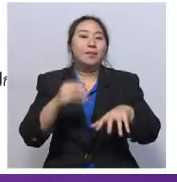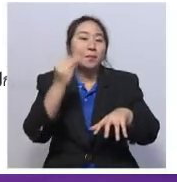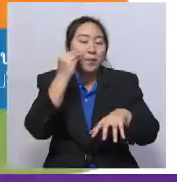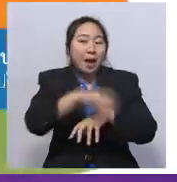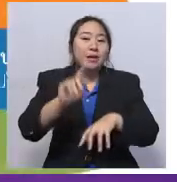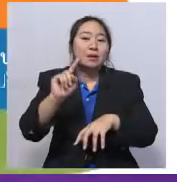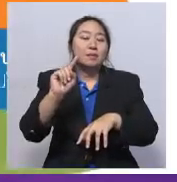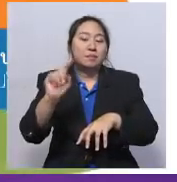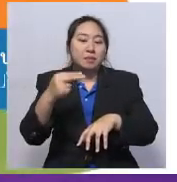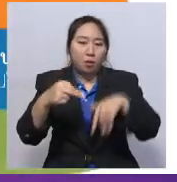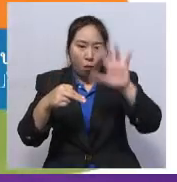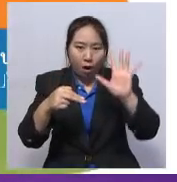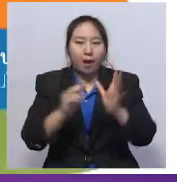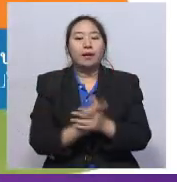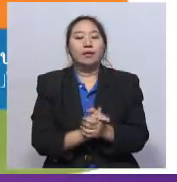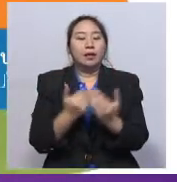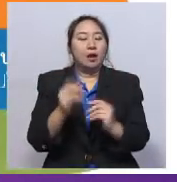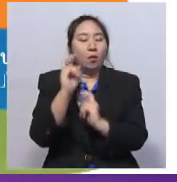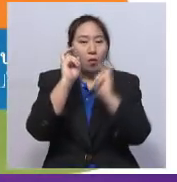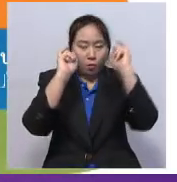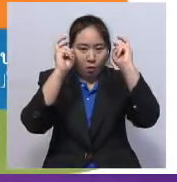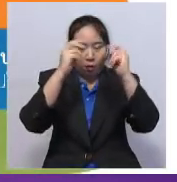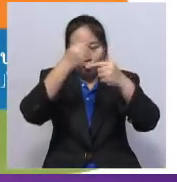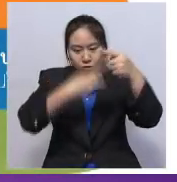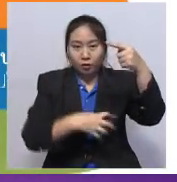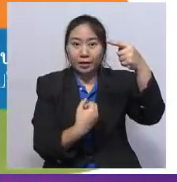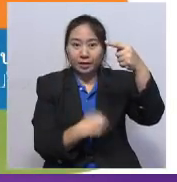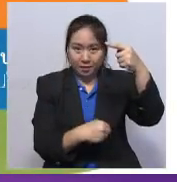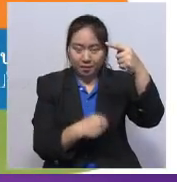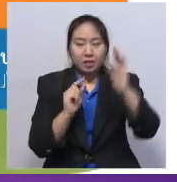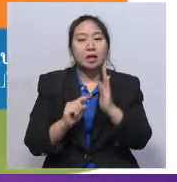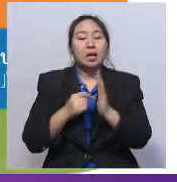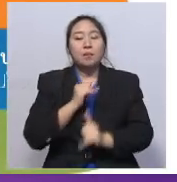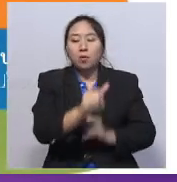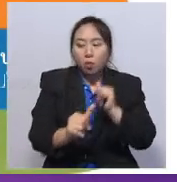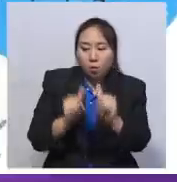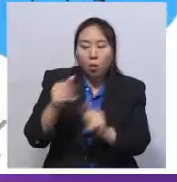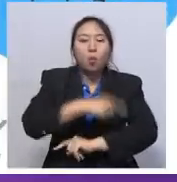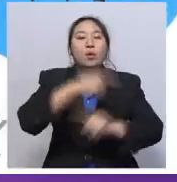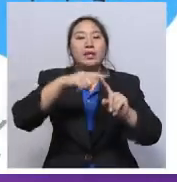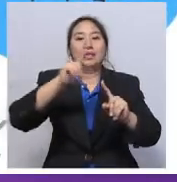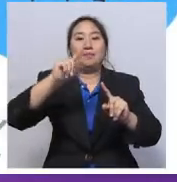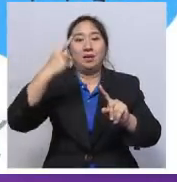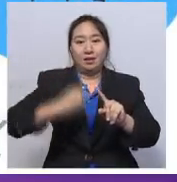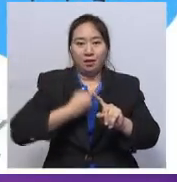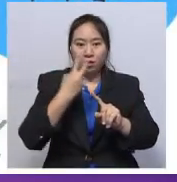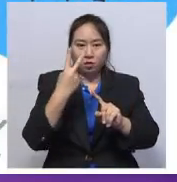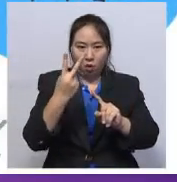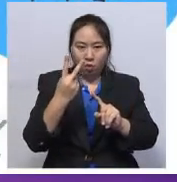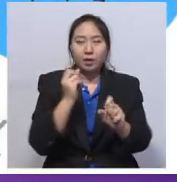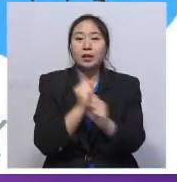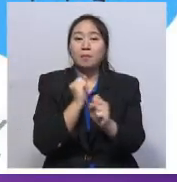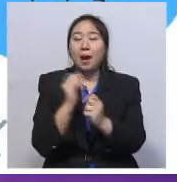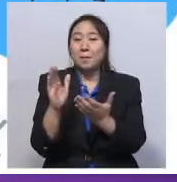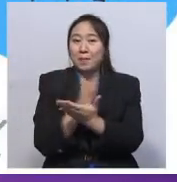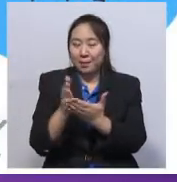83,150 หมู่บ้านตามกรอบวาระงาน10เรื่องซึ่งจะเริ่มลงพื้นที่ตั้งแต่วันที่21กุมภาพันธ์นี้ แบ่งการดำเนินง